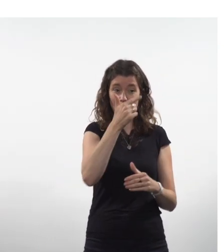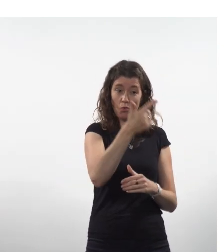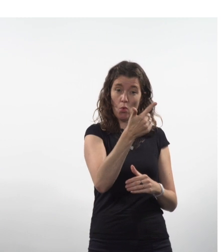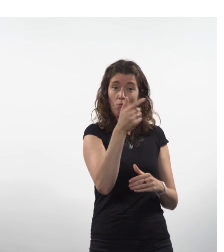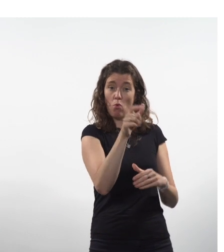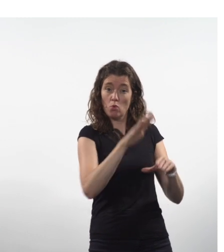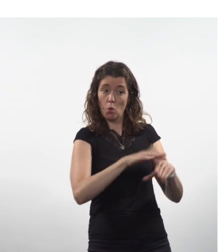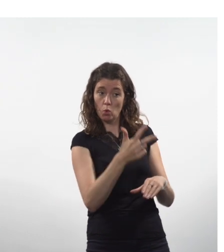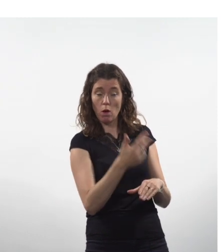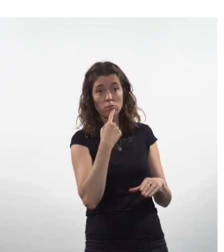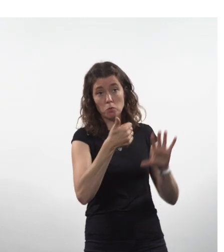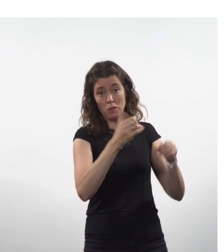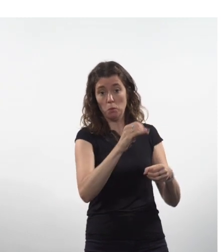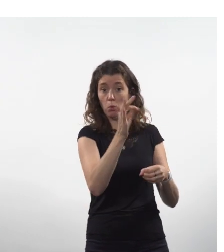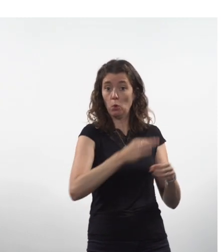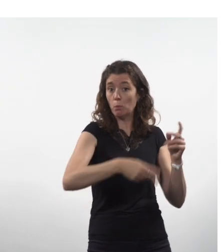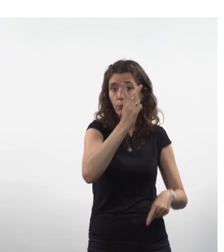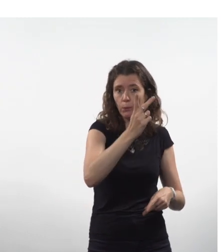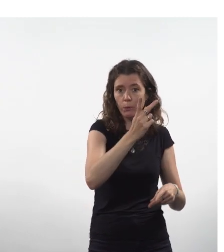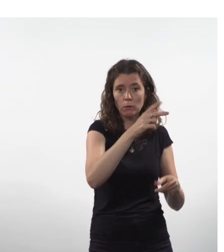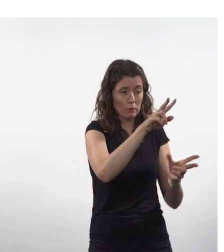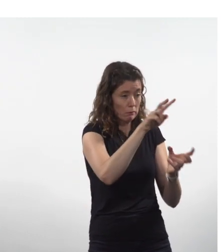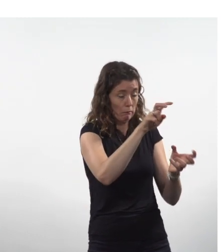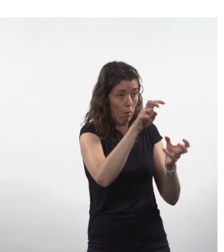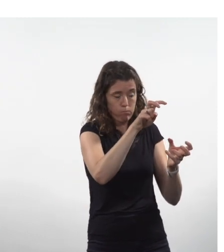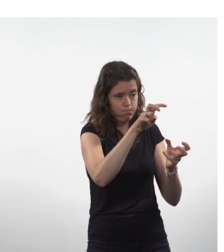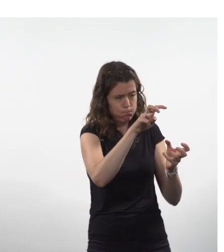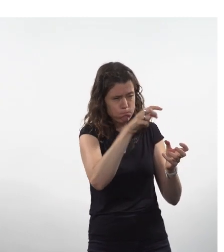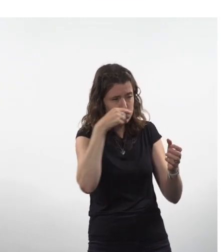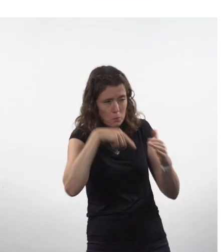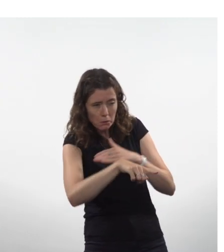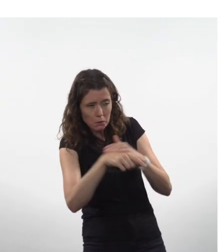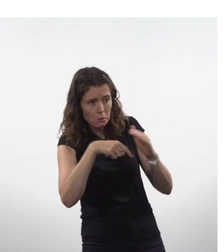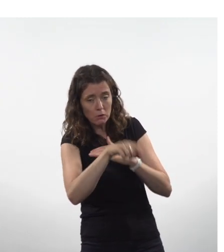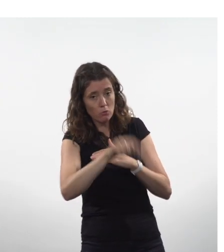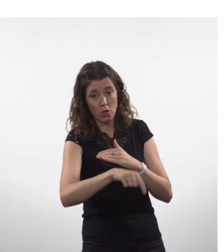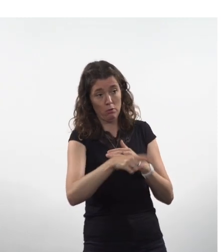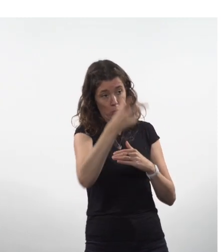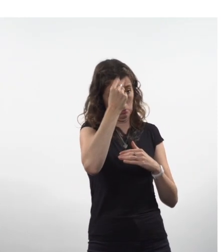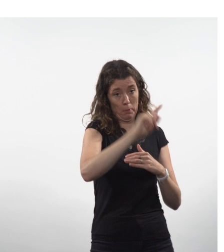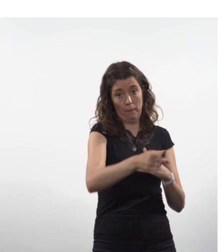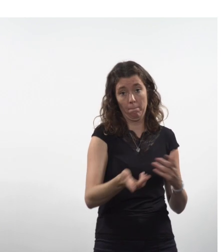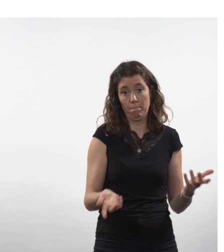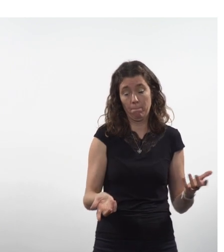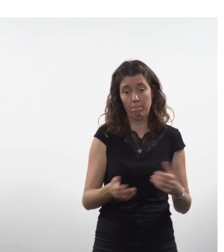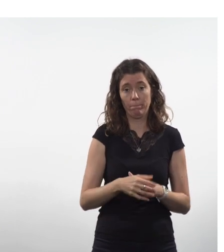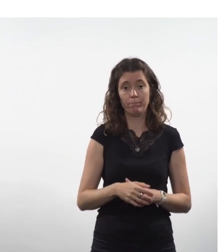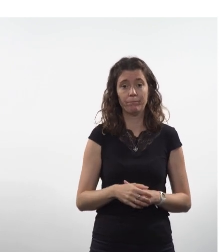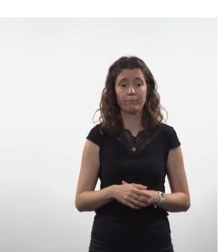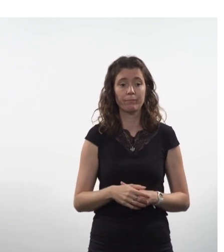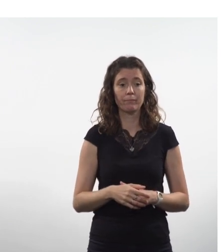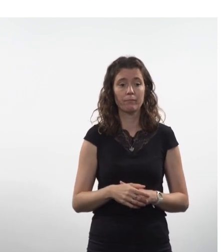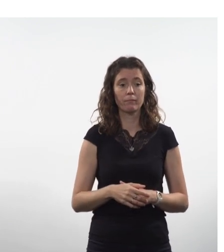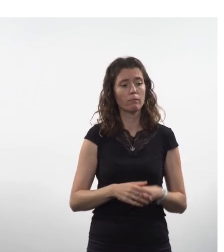3, donc plus de 60% de ce qui est émis phonétiquement en lecture labiale, c'est de la suppléance mentale. Ils